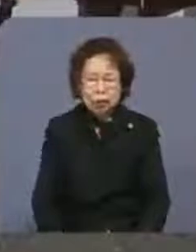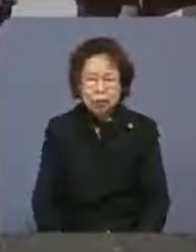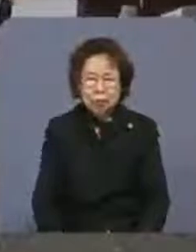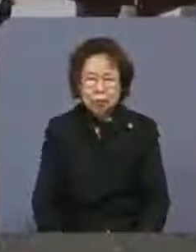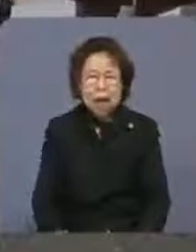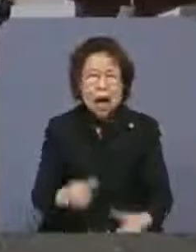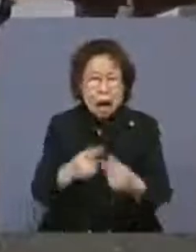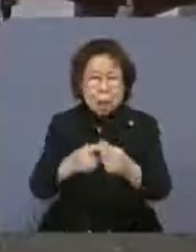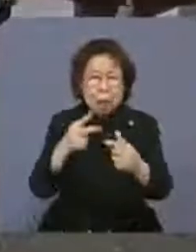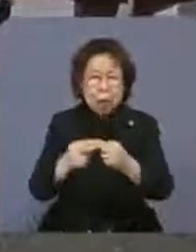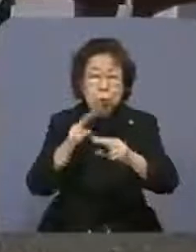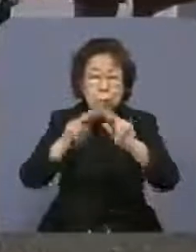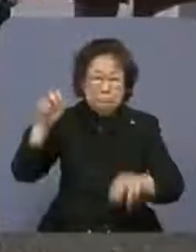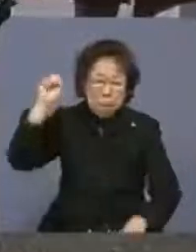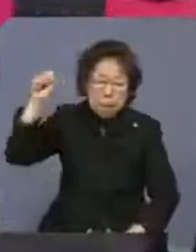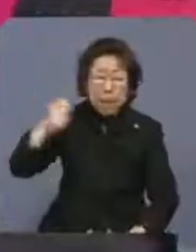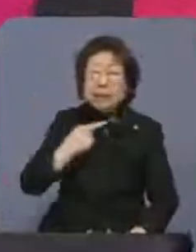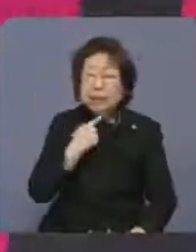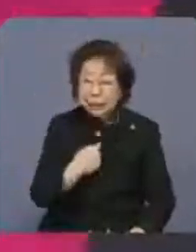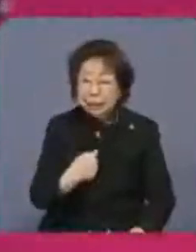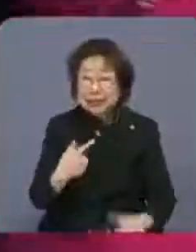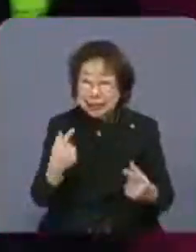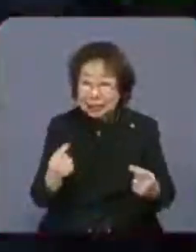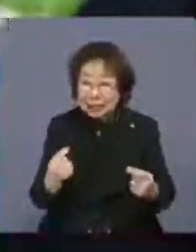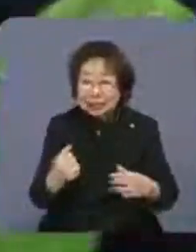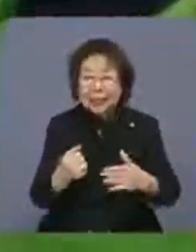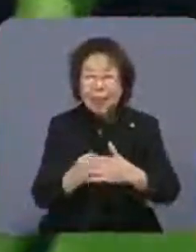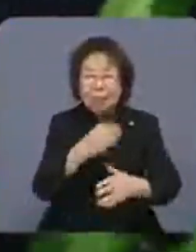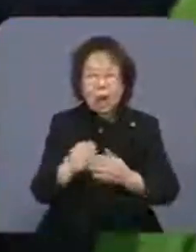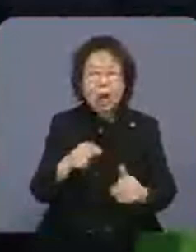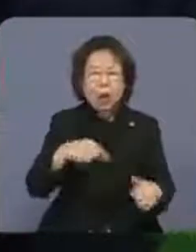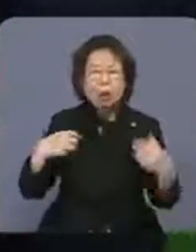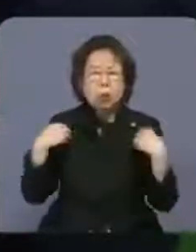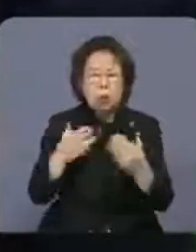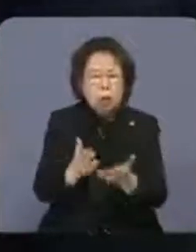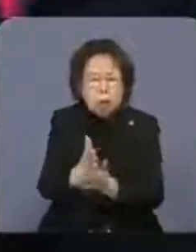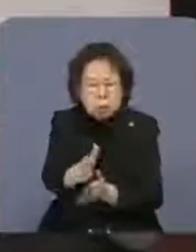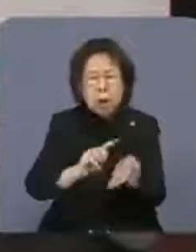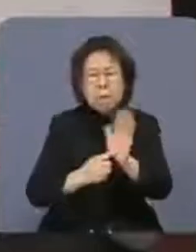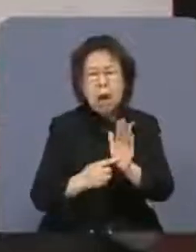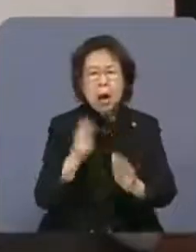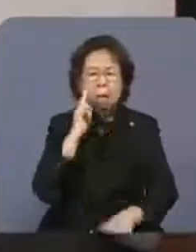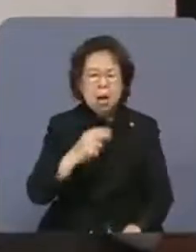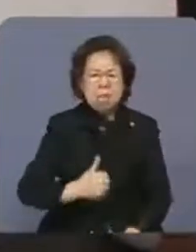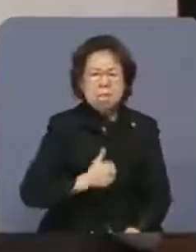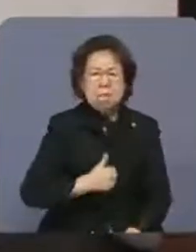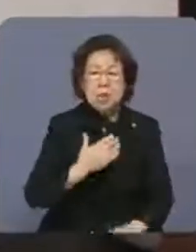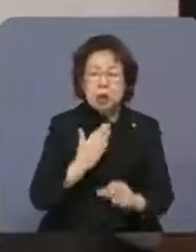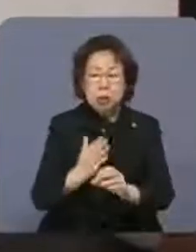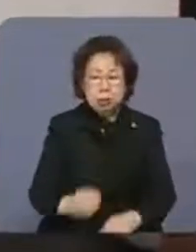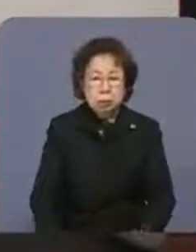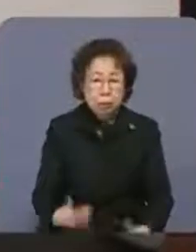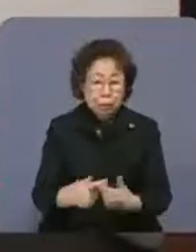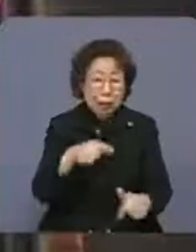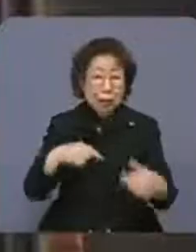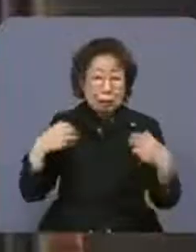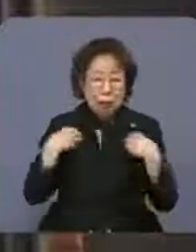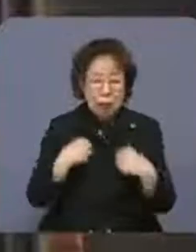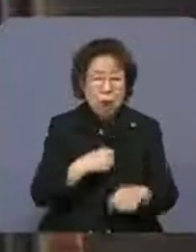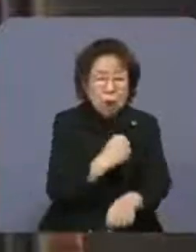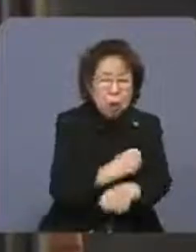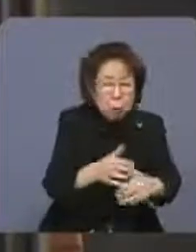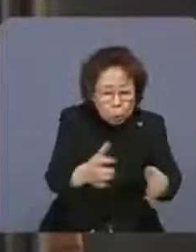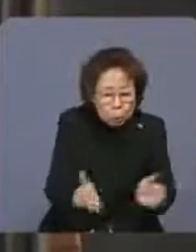두 차례 총파업을 벌였던 학교 비정규직 노조는 교육청의 일방적인 발표에 항의했고 부산시 교육청은